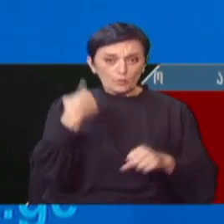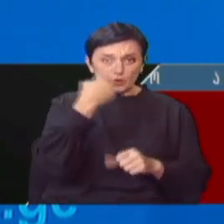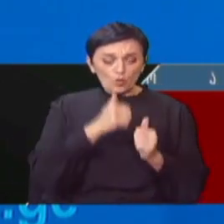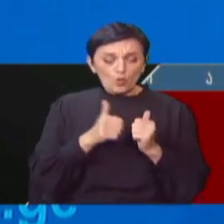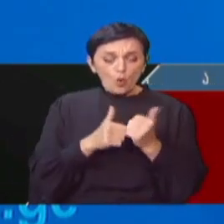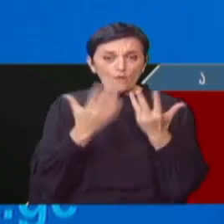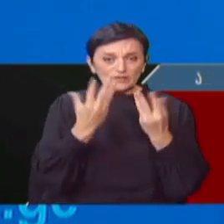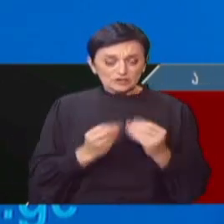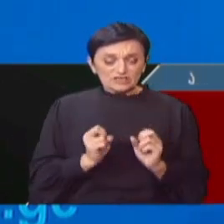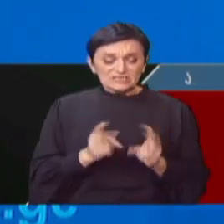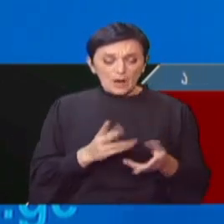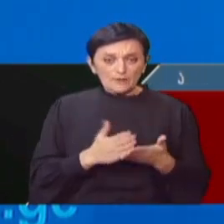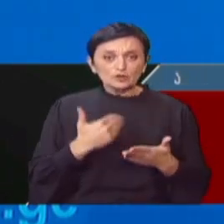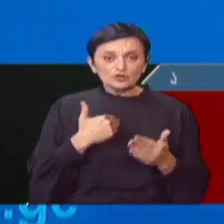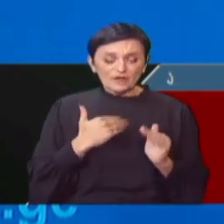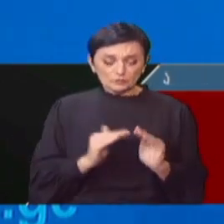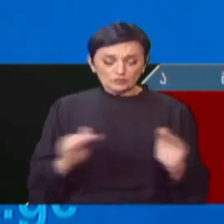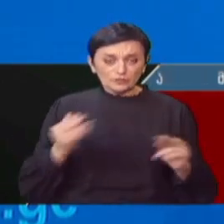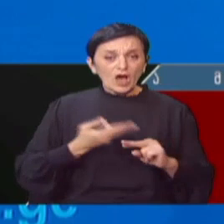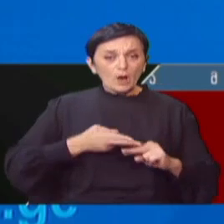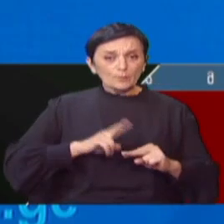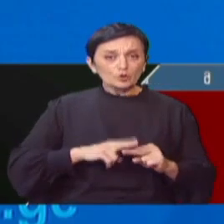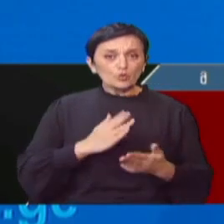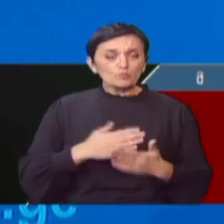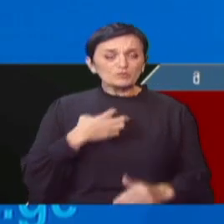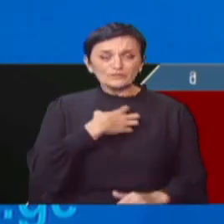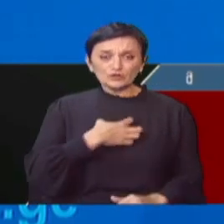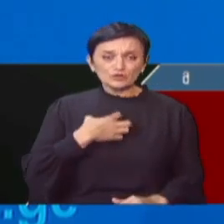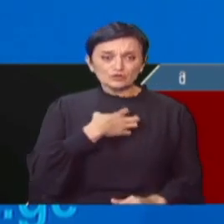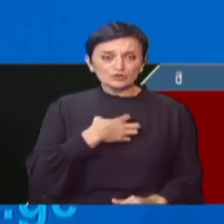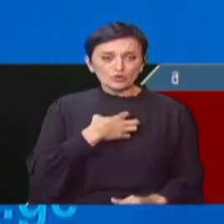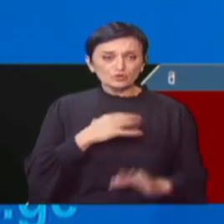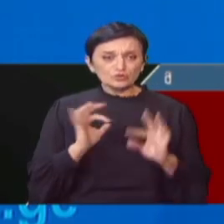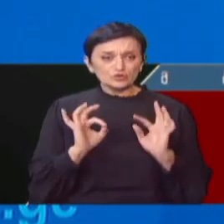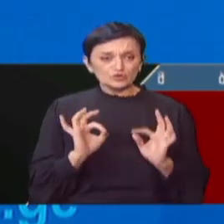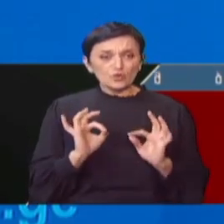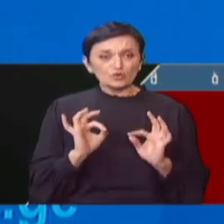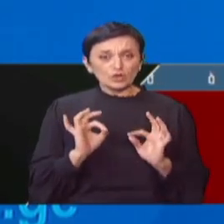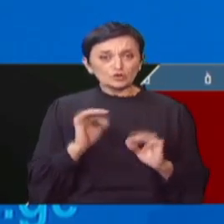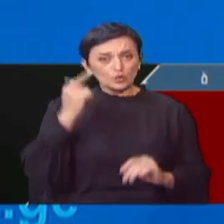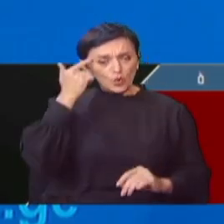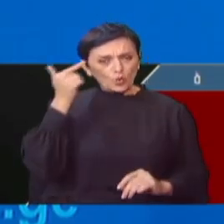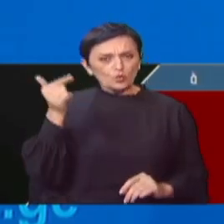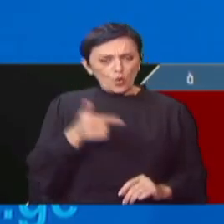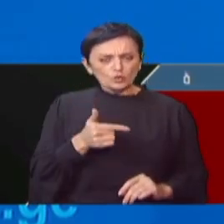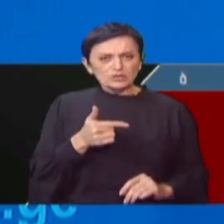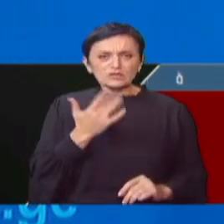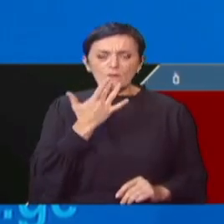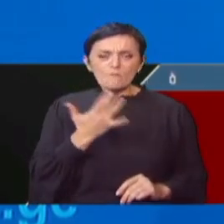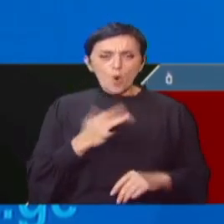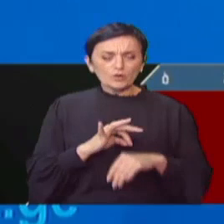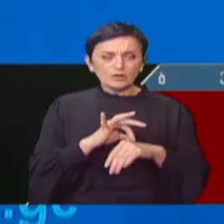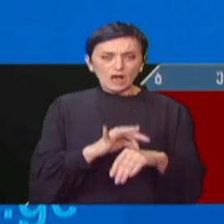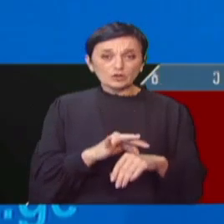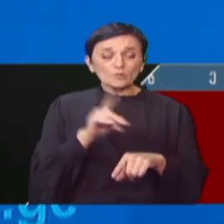ყოველდღიური საფრთხე ჩვენი მშვიდობისთვის და ამიტომაც არის მნიშვნელოვანი სწორედაც გონიერი პოლიტიკის